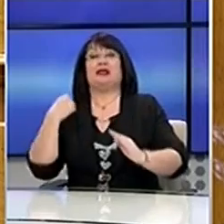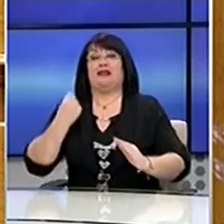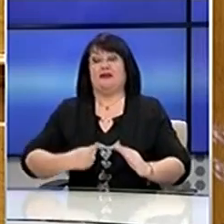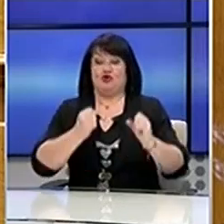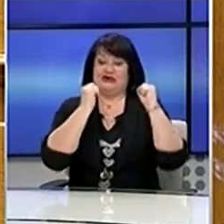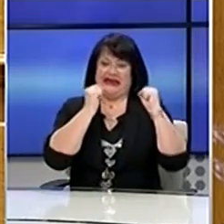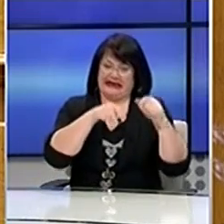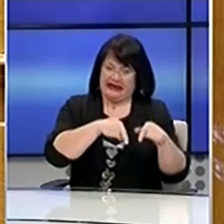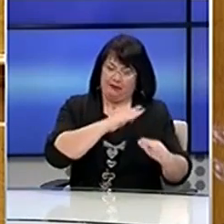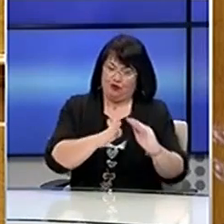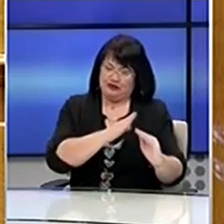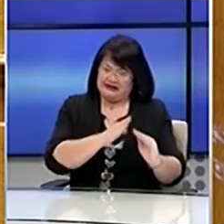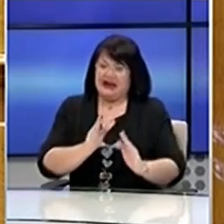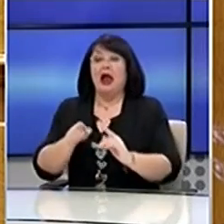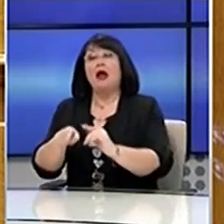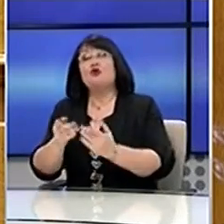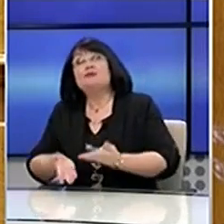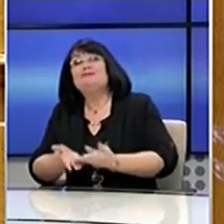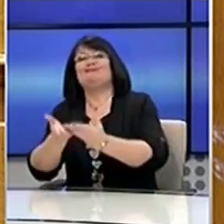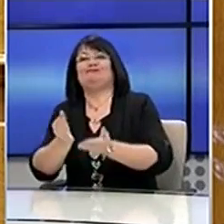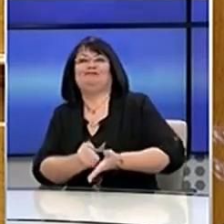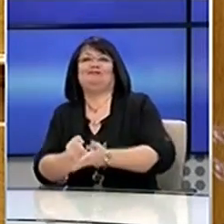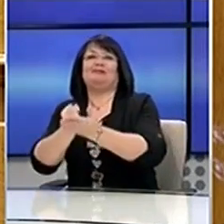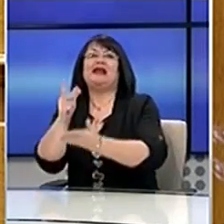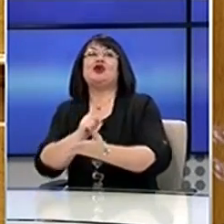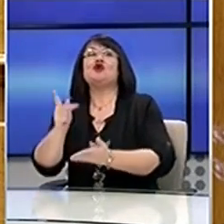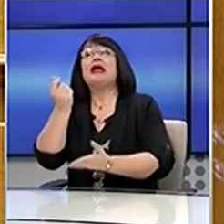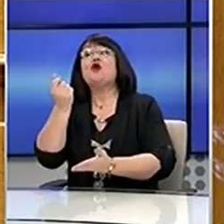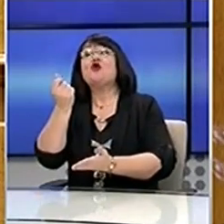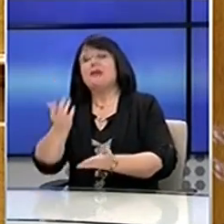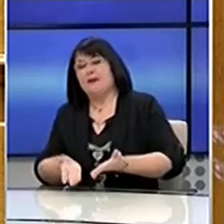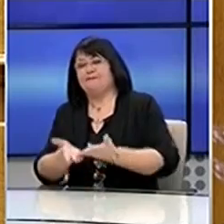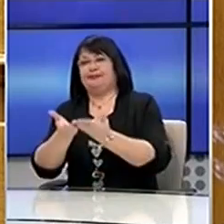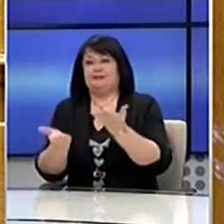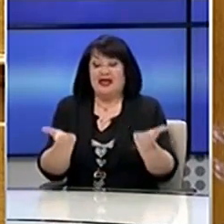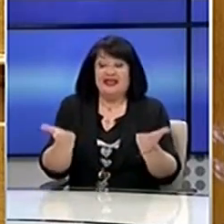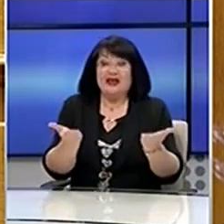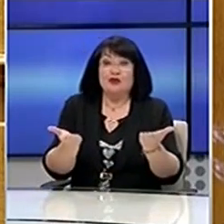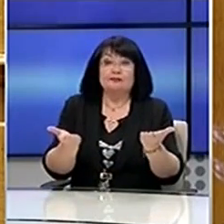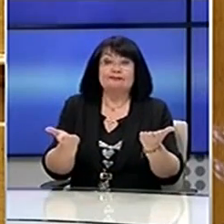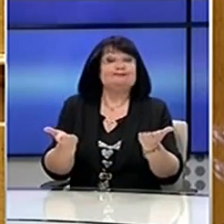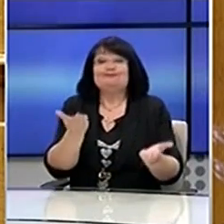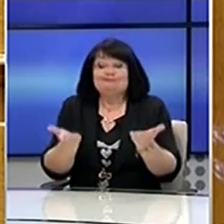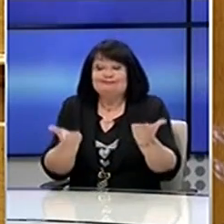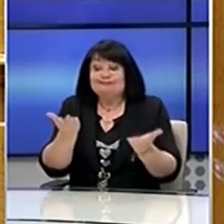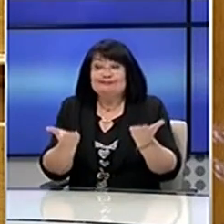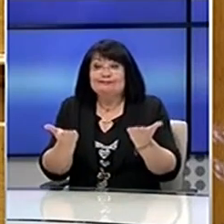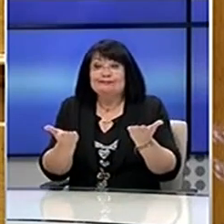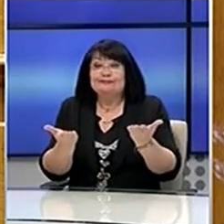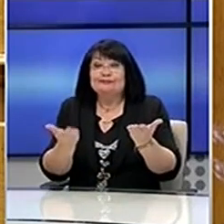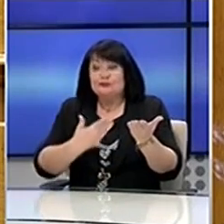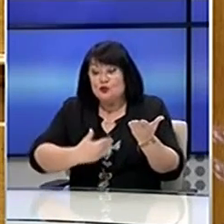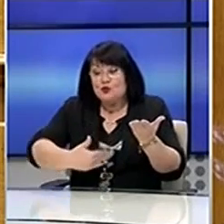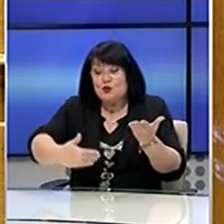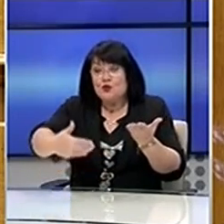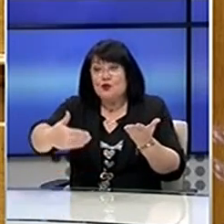υγείας από τη μία και τη στήριξη της οικονομίας και της κοινωνίας από την άλλη. Επιλέξαμε όλο το διάστημα